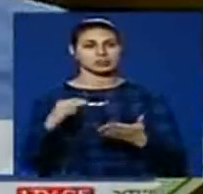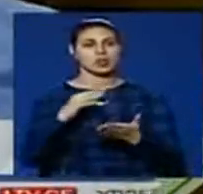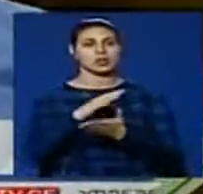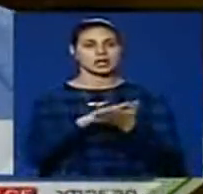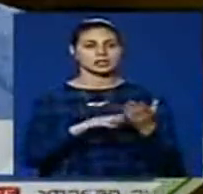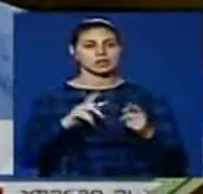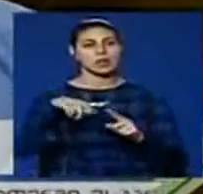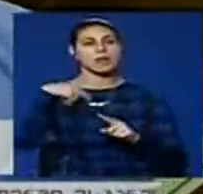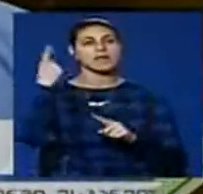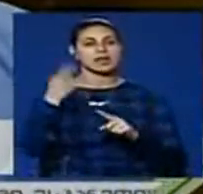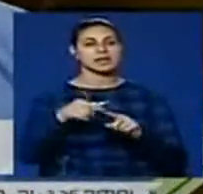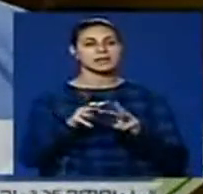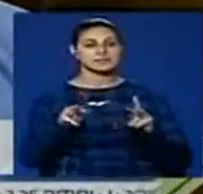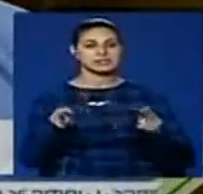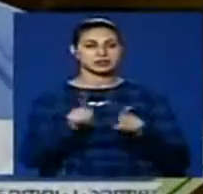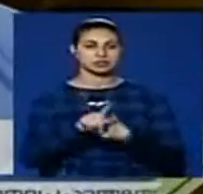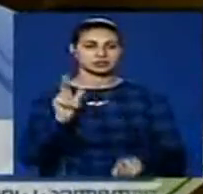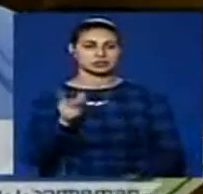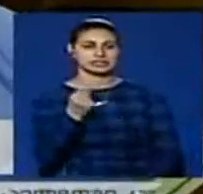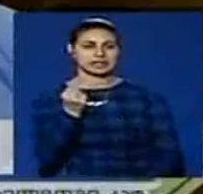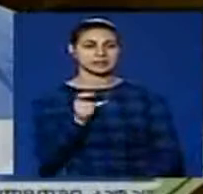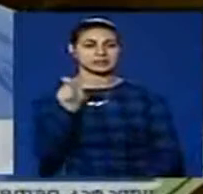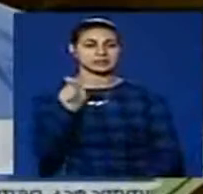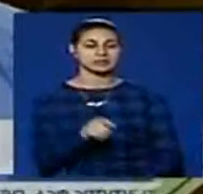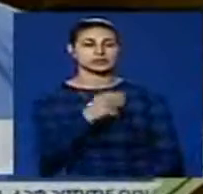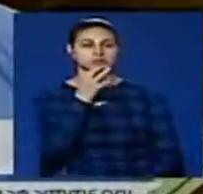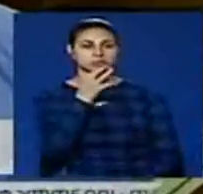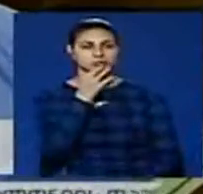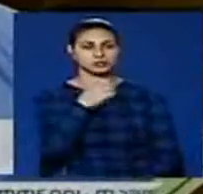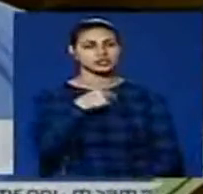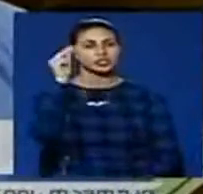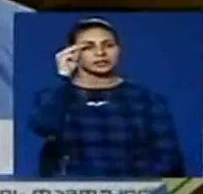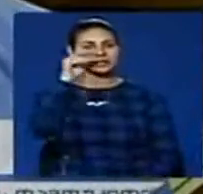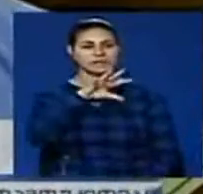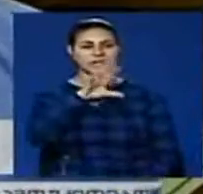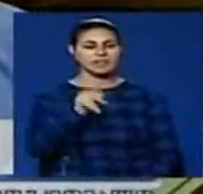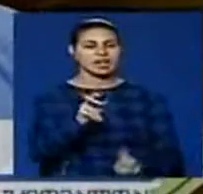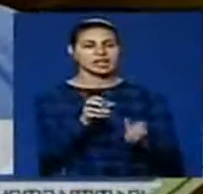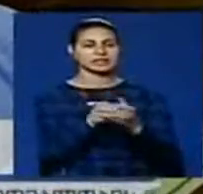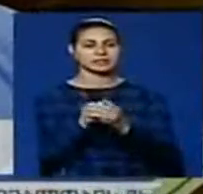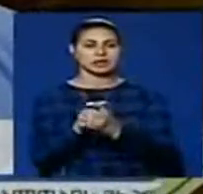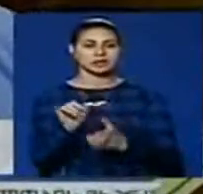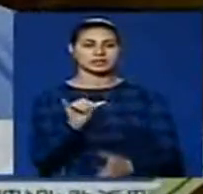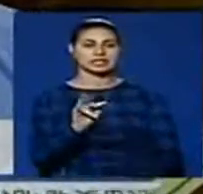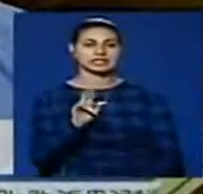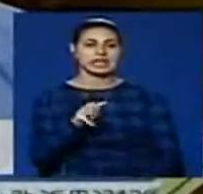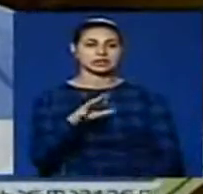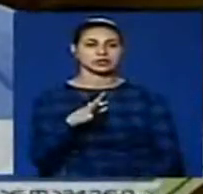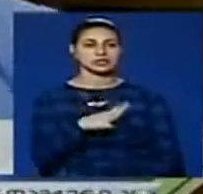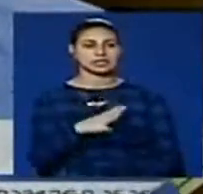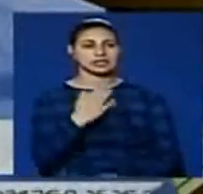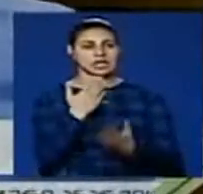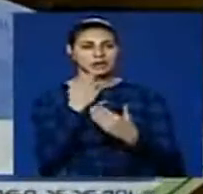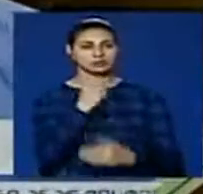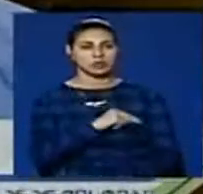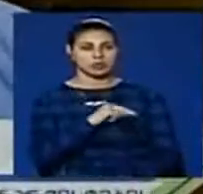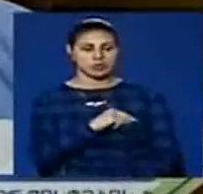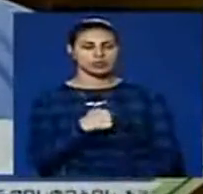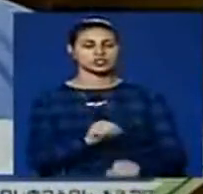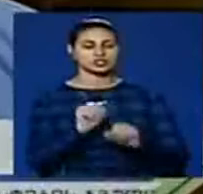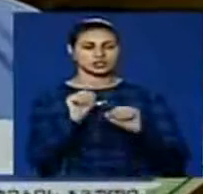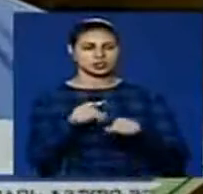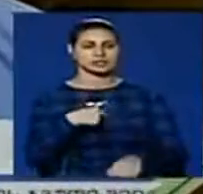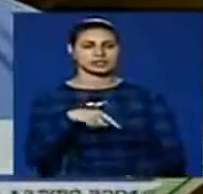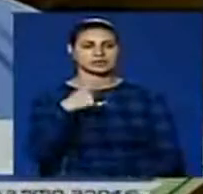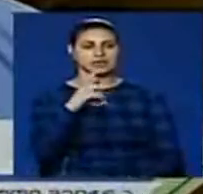მომავალ მინისტერიალს და სამიტს. აქ ჩამოსვლამდე მე სიღრმისეულად შევისწავლე ყველა სფერო, რომელშიც ნატო და საქართველო თანამშრომლობენ და შემიძლია ვთქვა, რომ